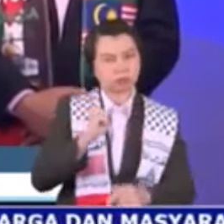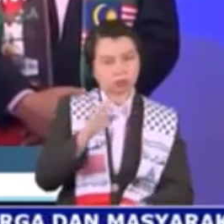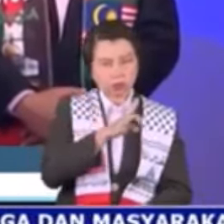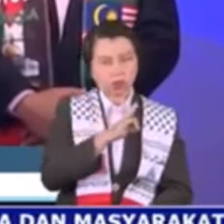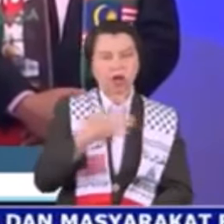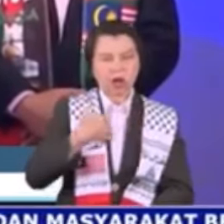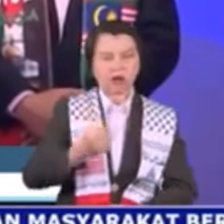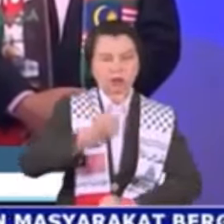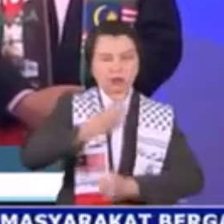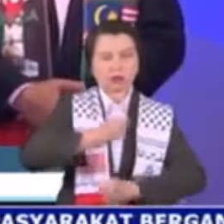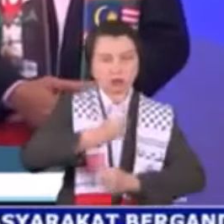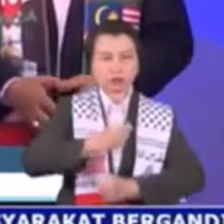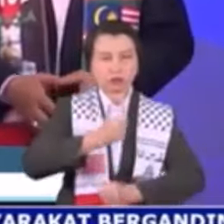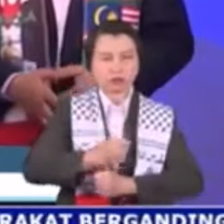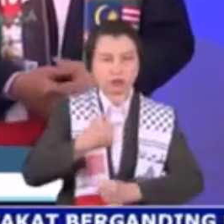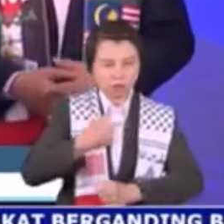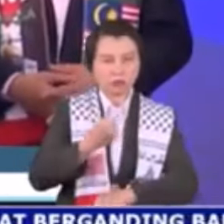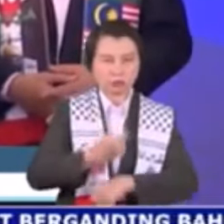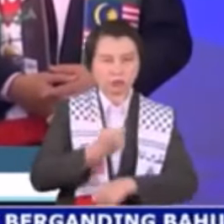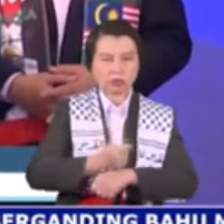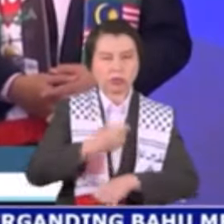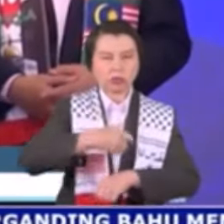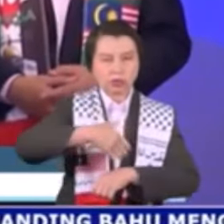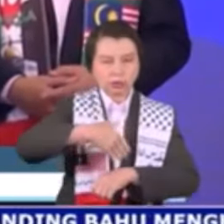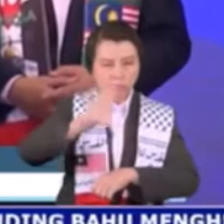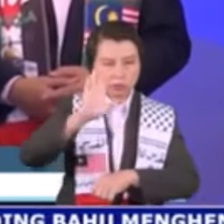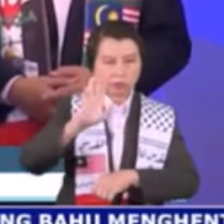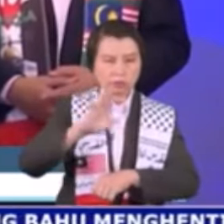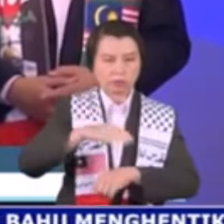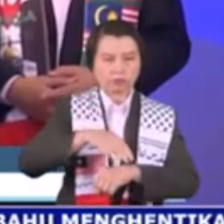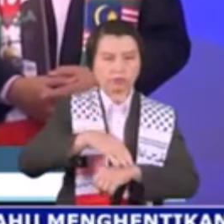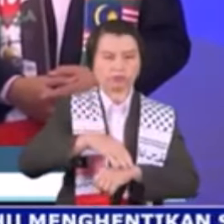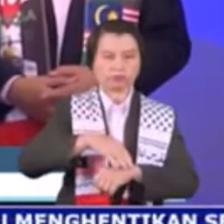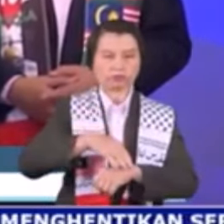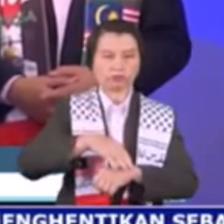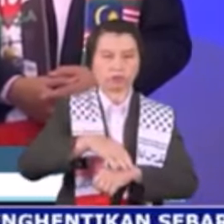punya satu tugas yang lebih daripada